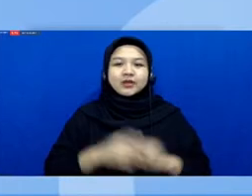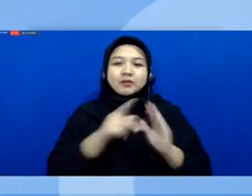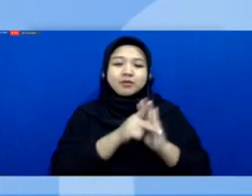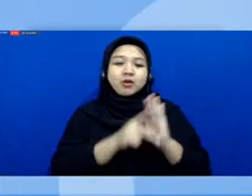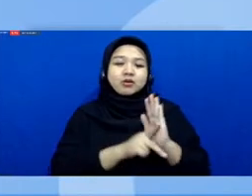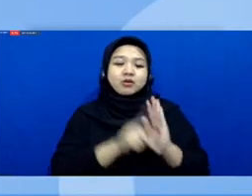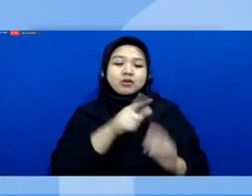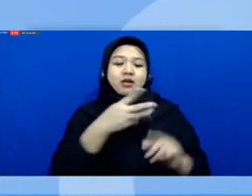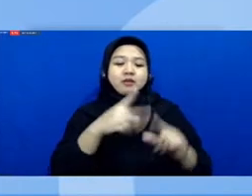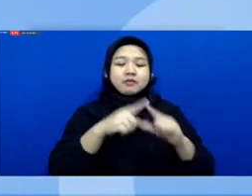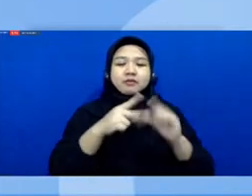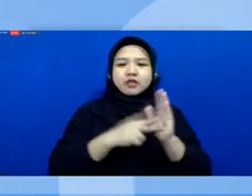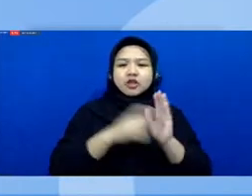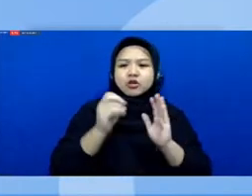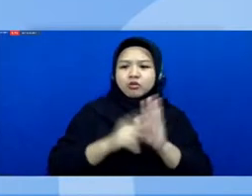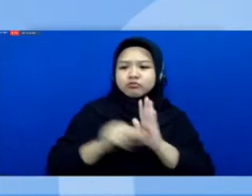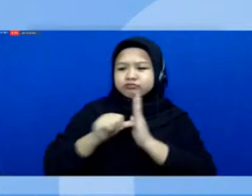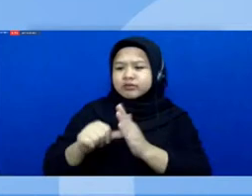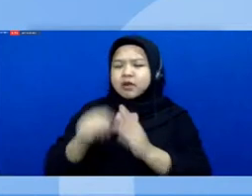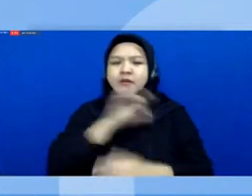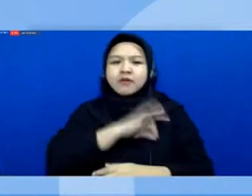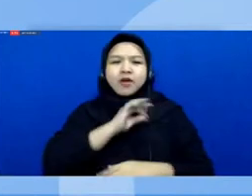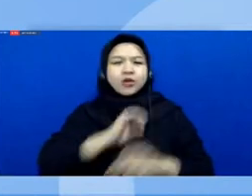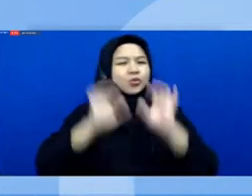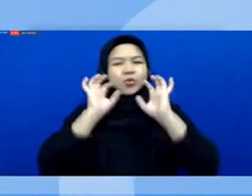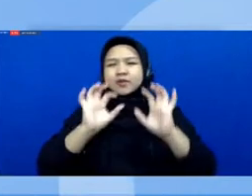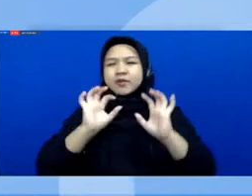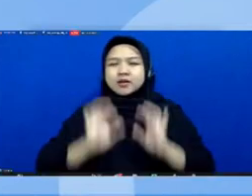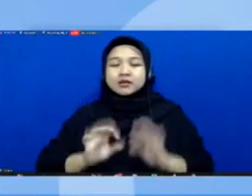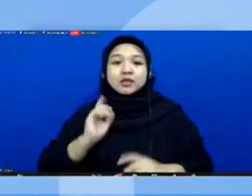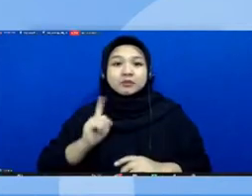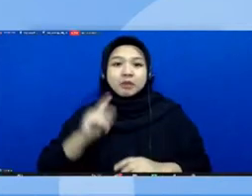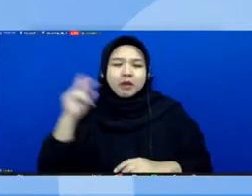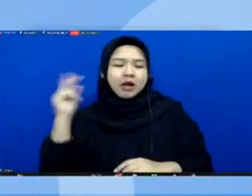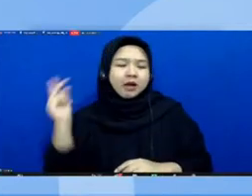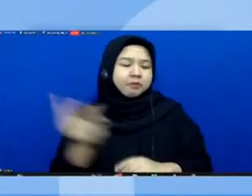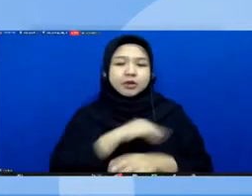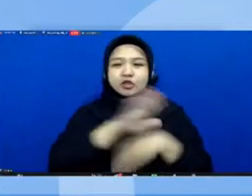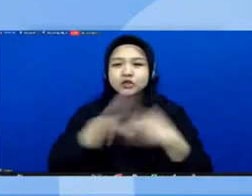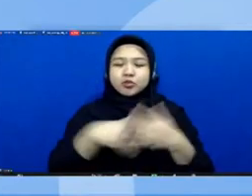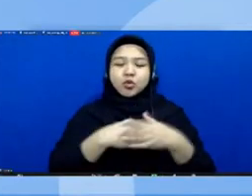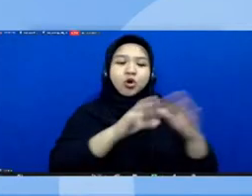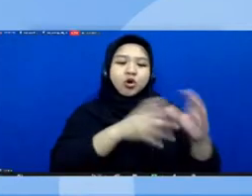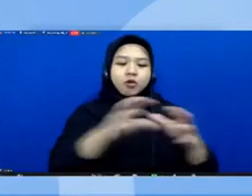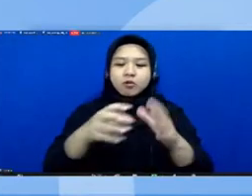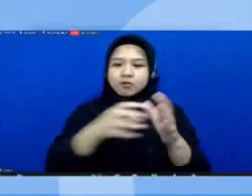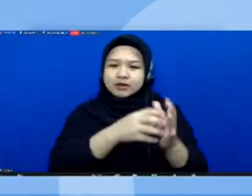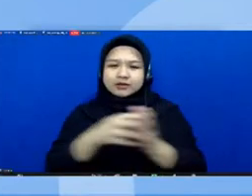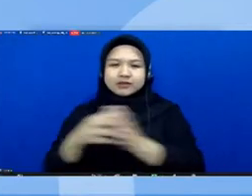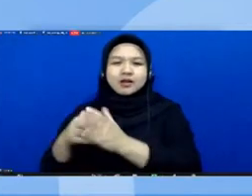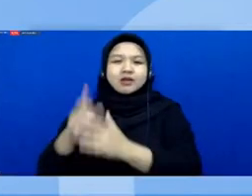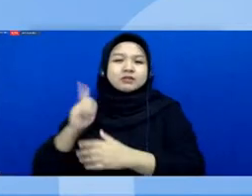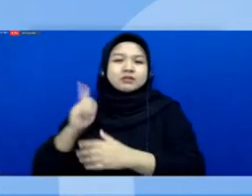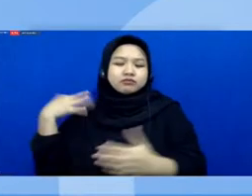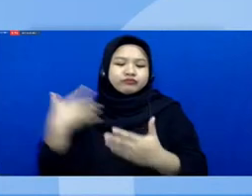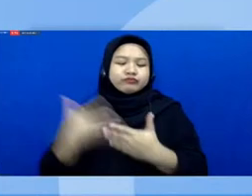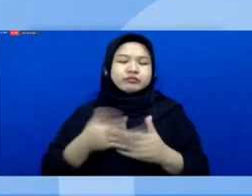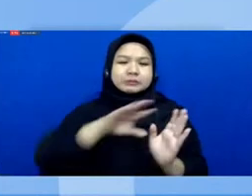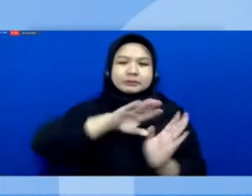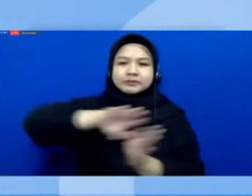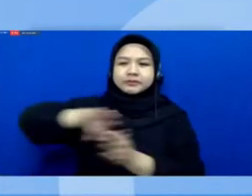Memberikan manfaat yang sangat luar biasa karena menyentuh hampir semua kelompok marginal yang memang selama ini cenderung diabaikan.